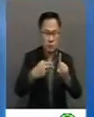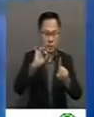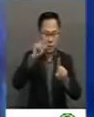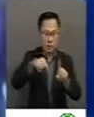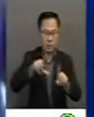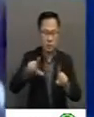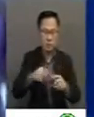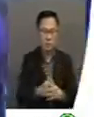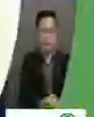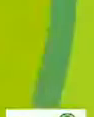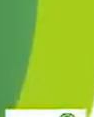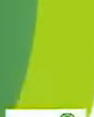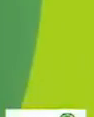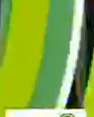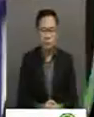ารกันหน่อยค่ะ